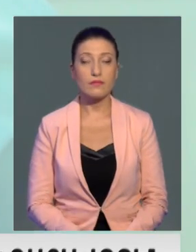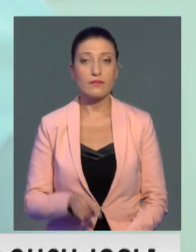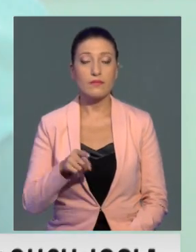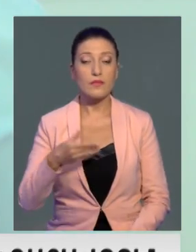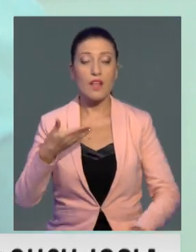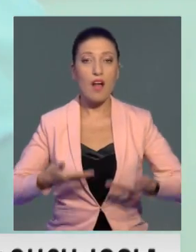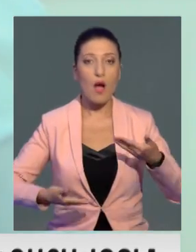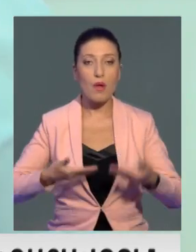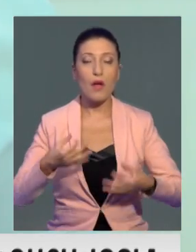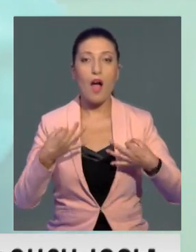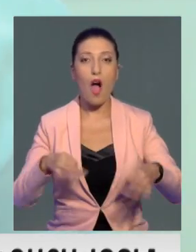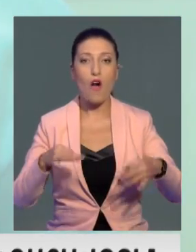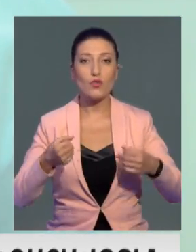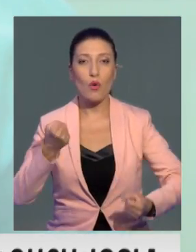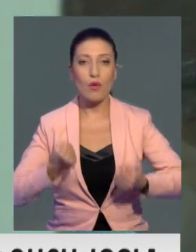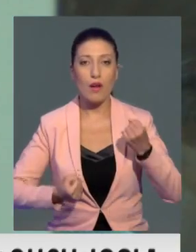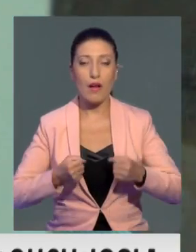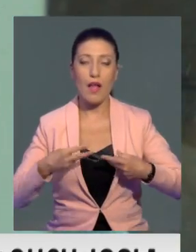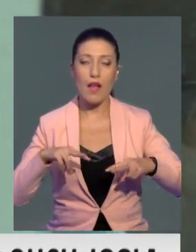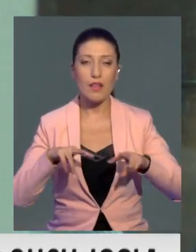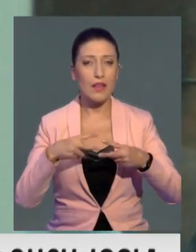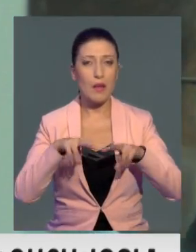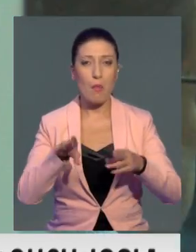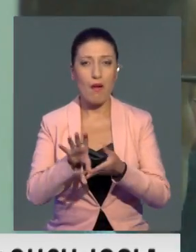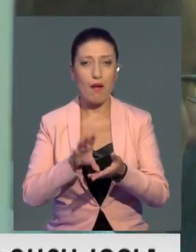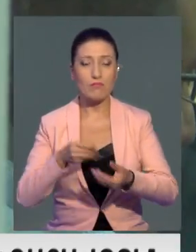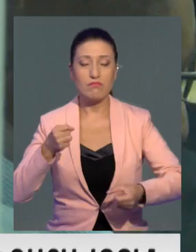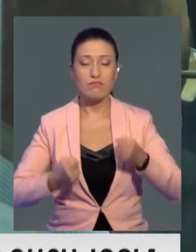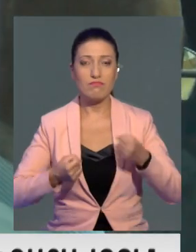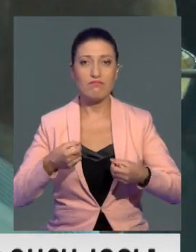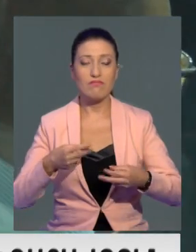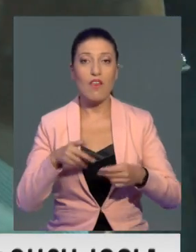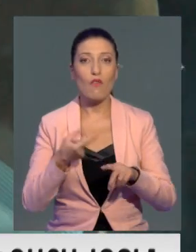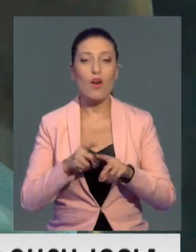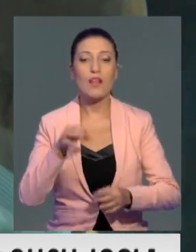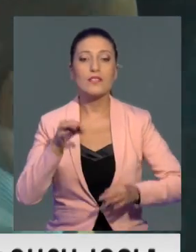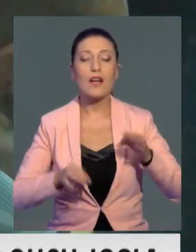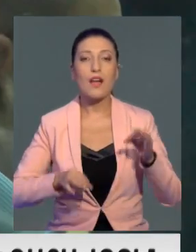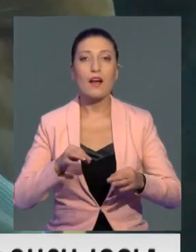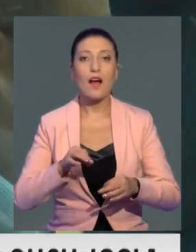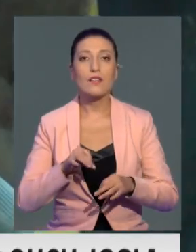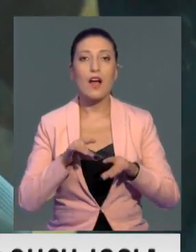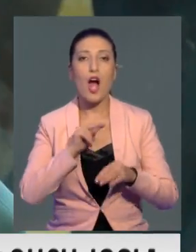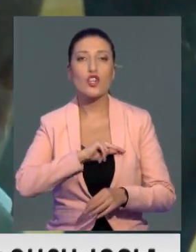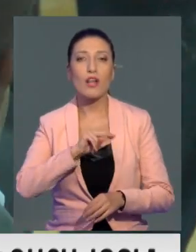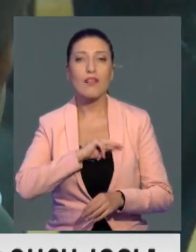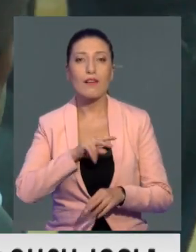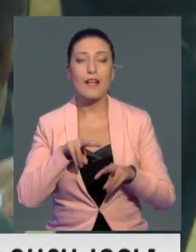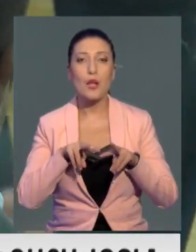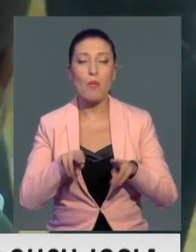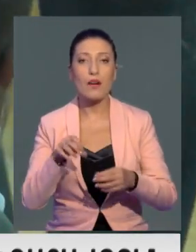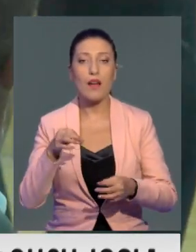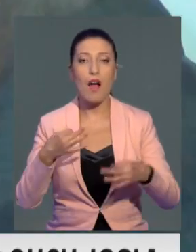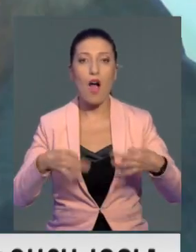համեմատեց ավտոմեքենա վարելու հետ, նշելով, որ դատարանների աշխատանքը նման է այն վարորդների մեքենա